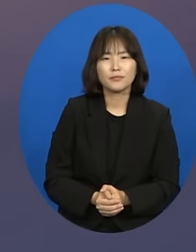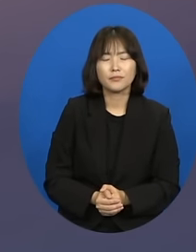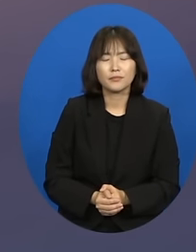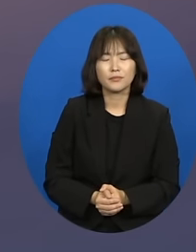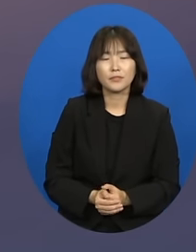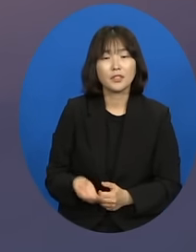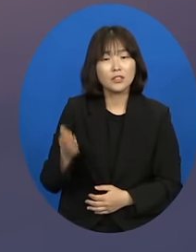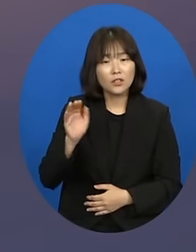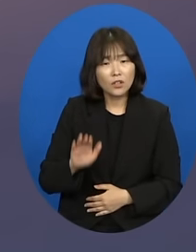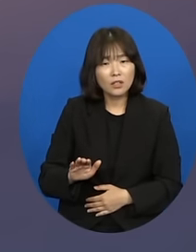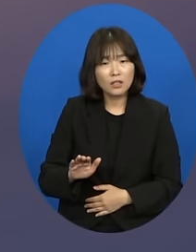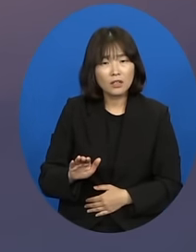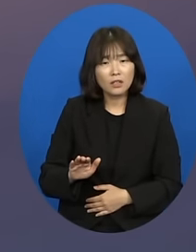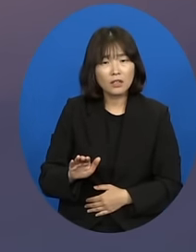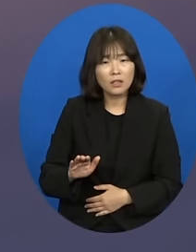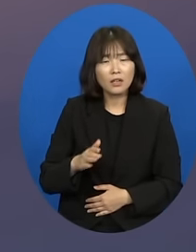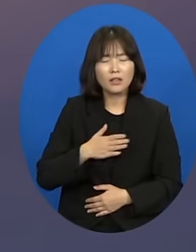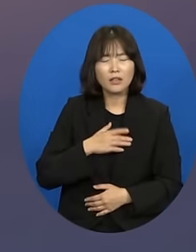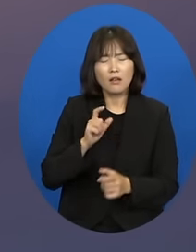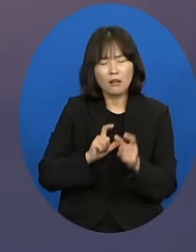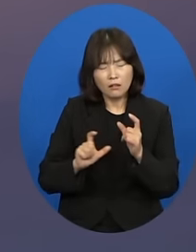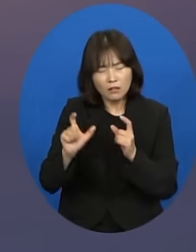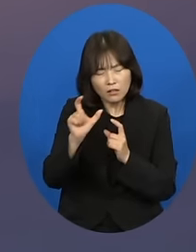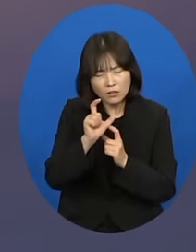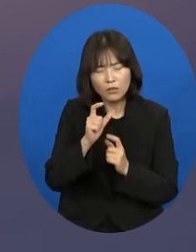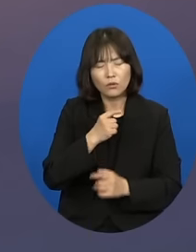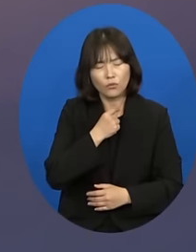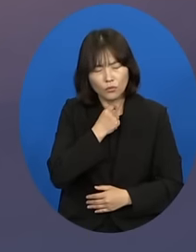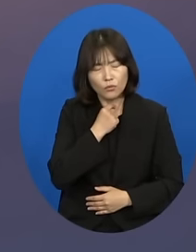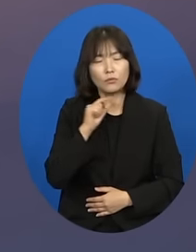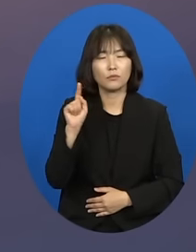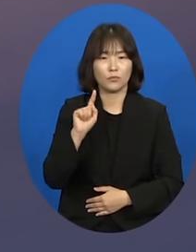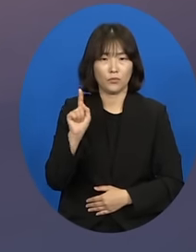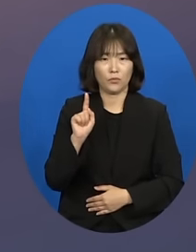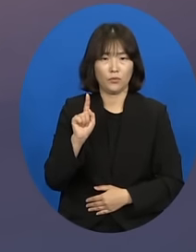그러나 내가 더 다 원하는 바람은